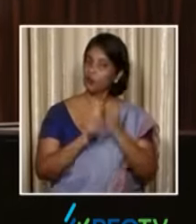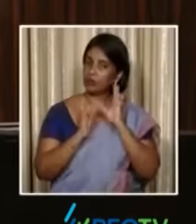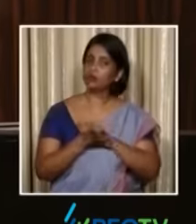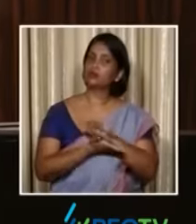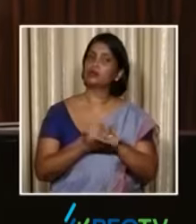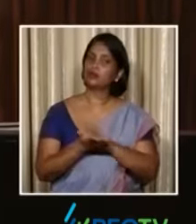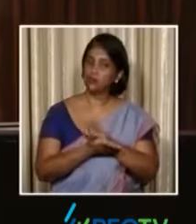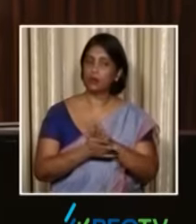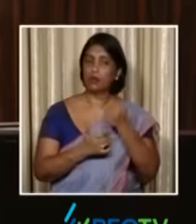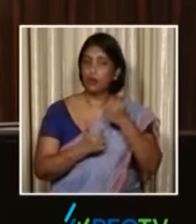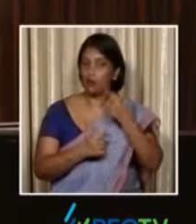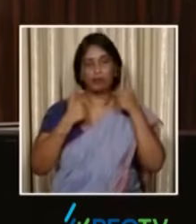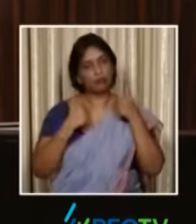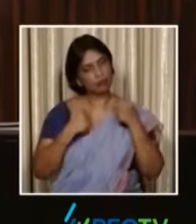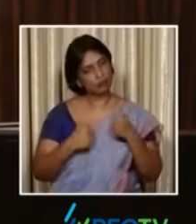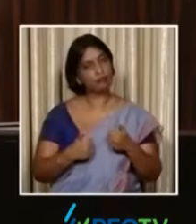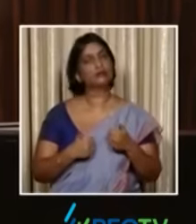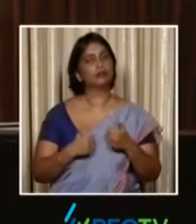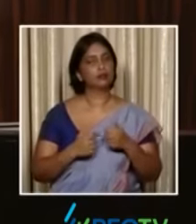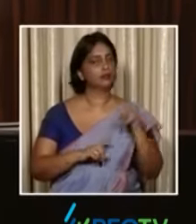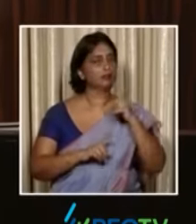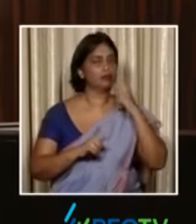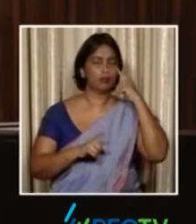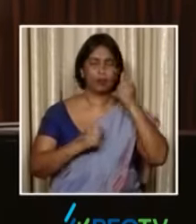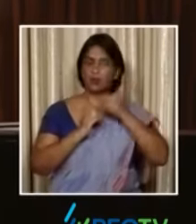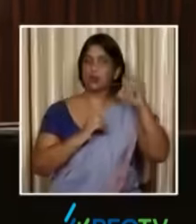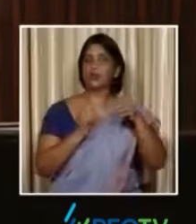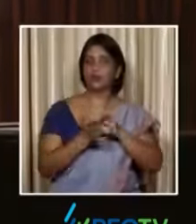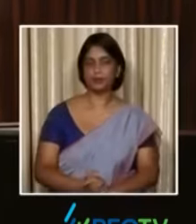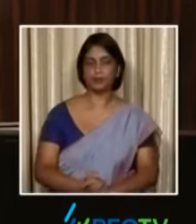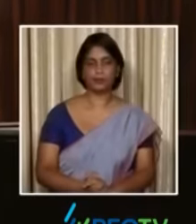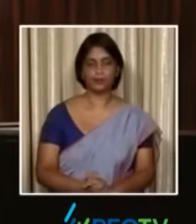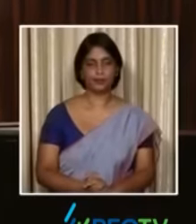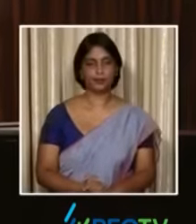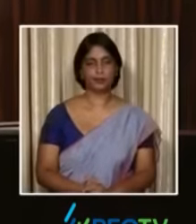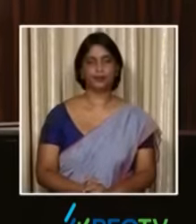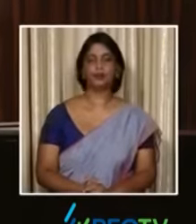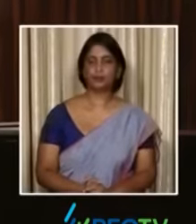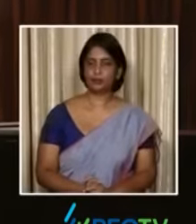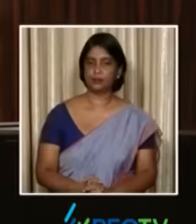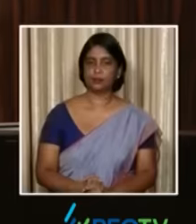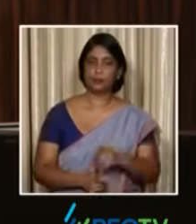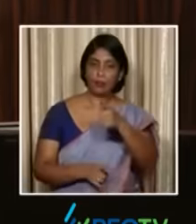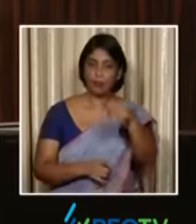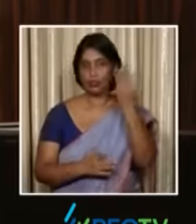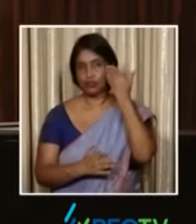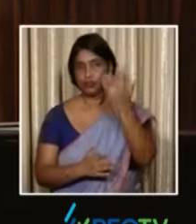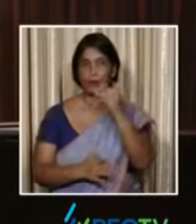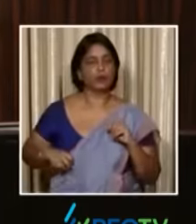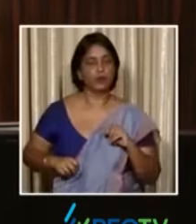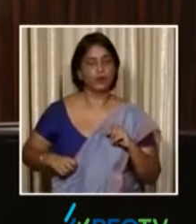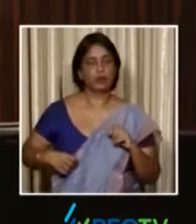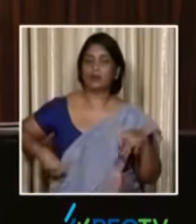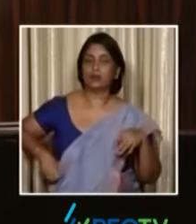නිමරදිව බොහොම කල්පනා කරලා බොහොම සාක්ෂාත්ව හිතල බලලා තමයි මේ තීන්දුව අරන් තියෙන්නේ අපි ඒක ඔබතුමාලාට වැරදි වෙන්න පුළුවන් වෙන කෙනෙකුට වැරදි වෙන්න